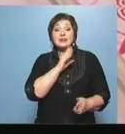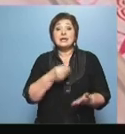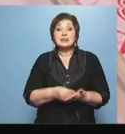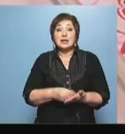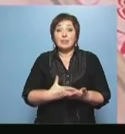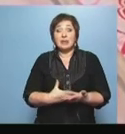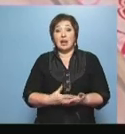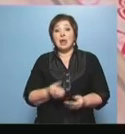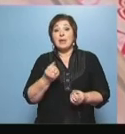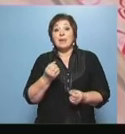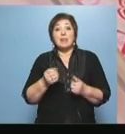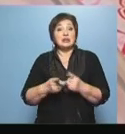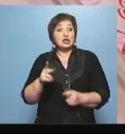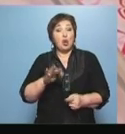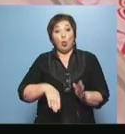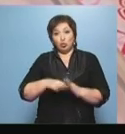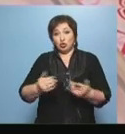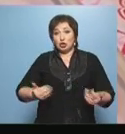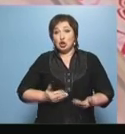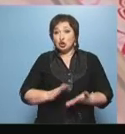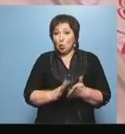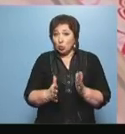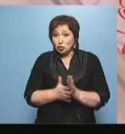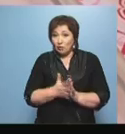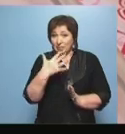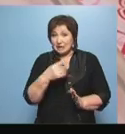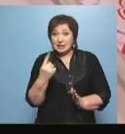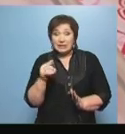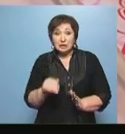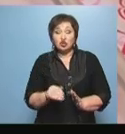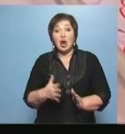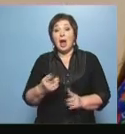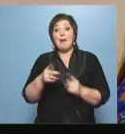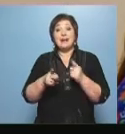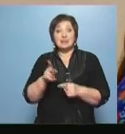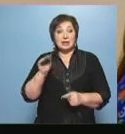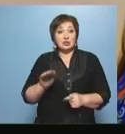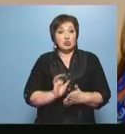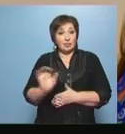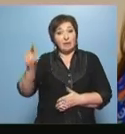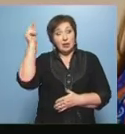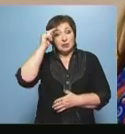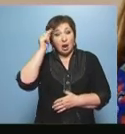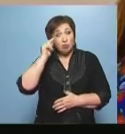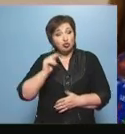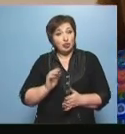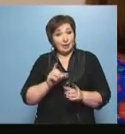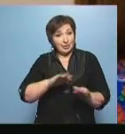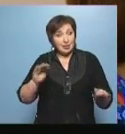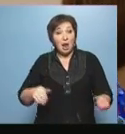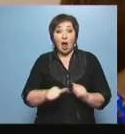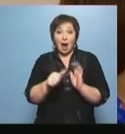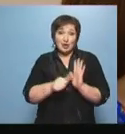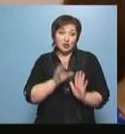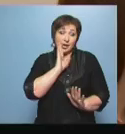50 тысяч семей улучшили жилищные условия. 1500 семей региона направили сертификат на образование детей, а 16 мам на